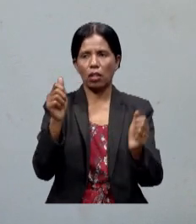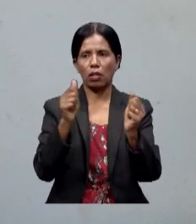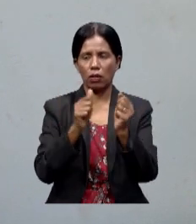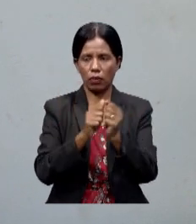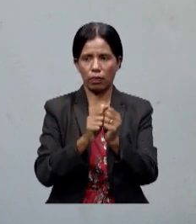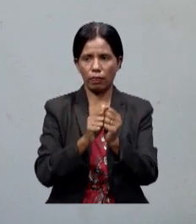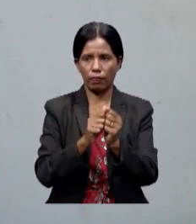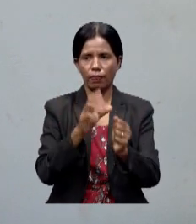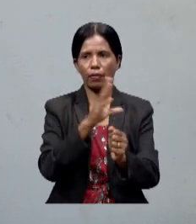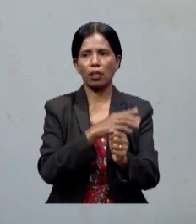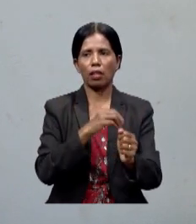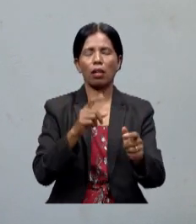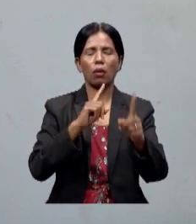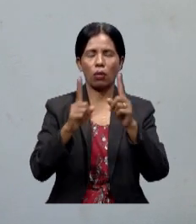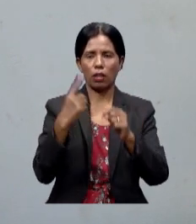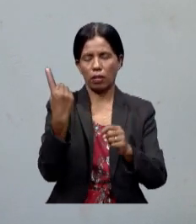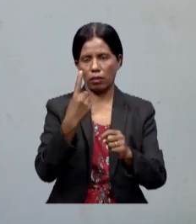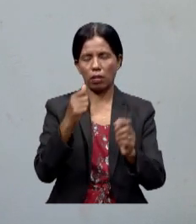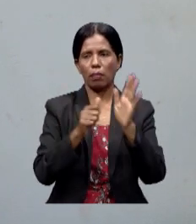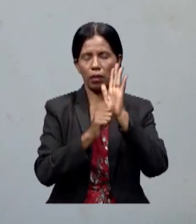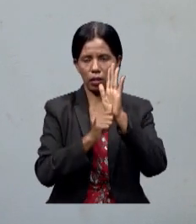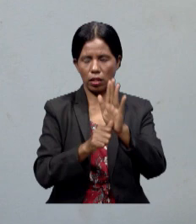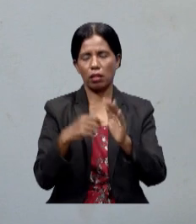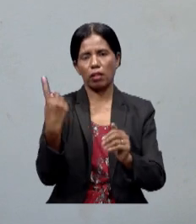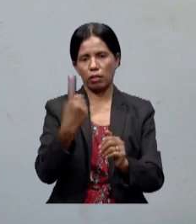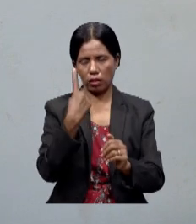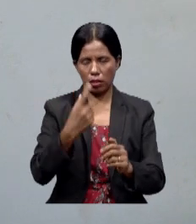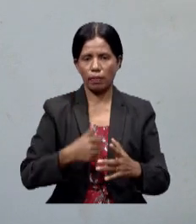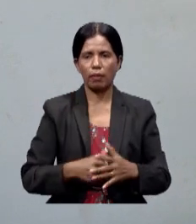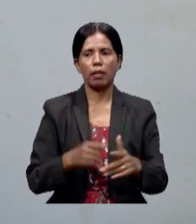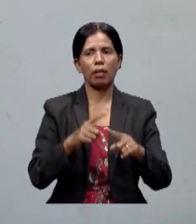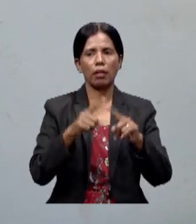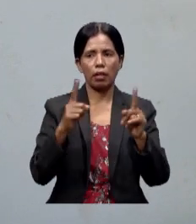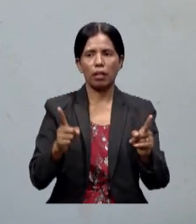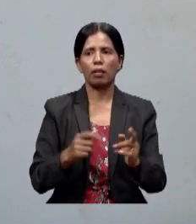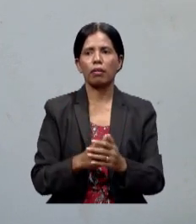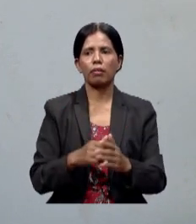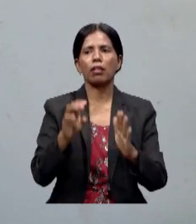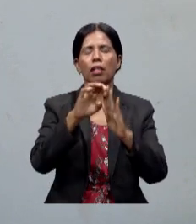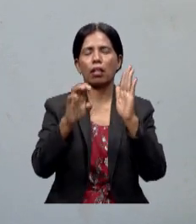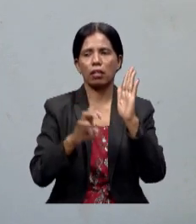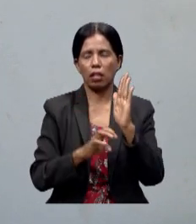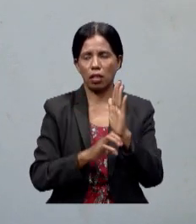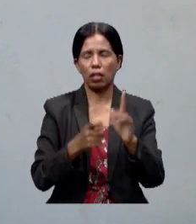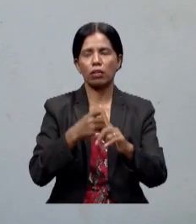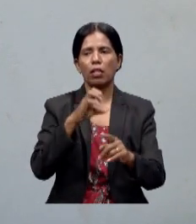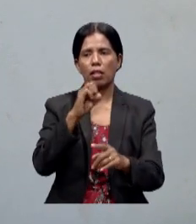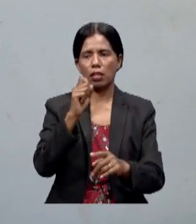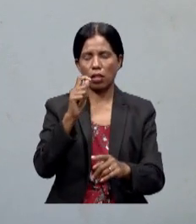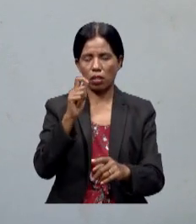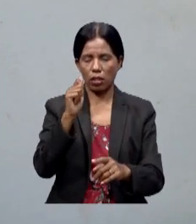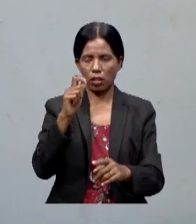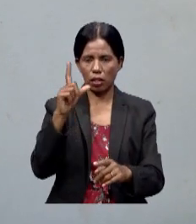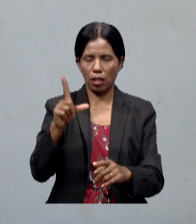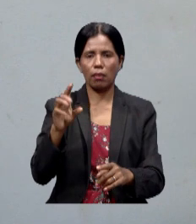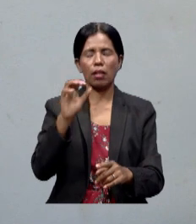hau kwale be kona hau apresenta be kona mai be baka istaru de Kusi estatal le tema kaba aceita para